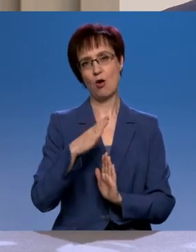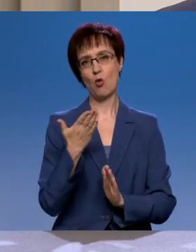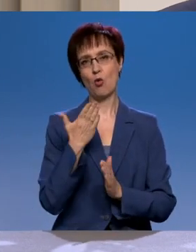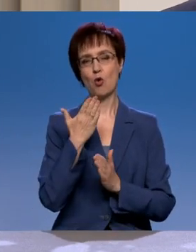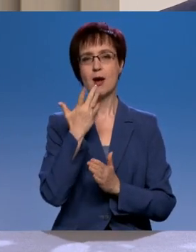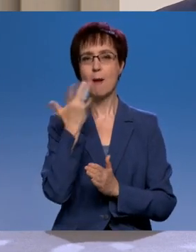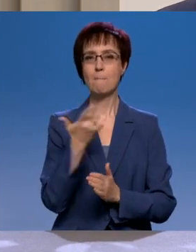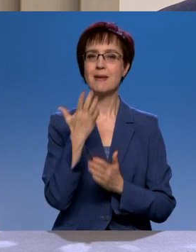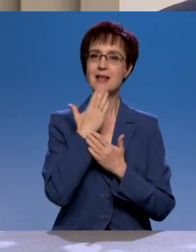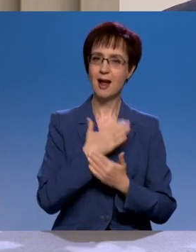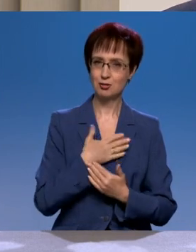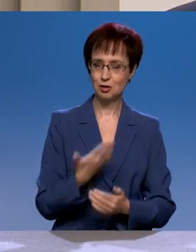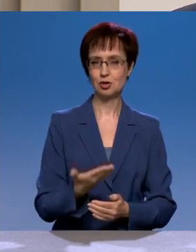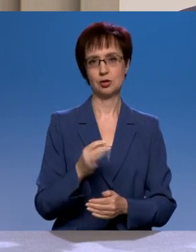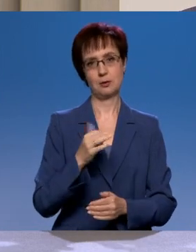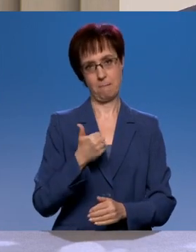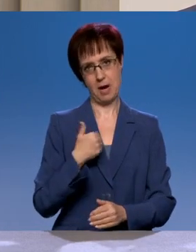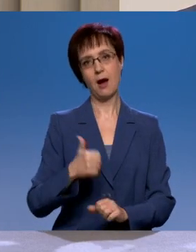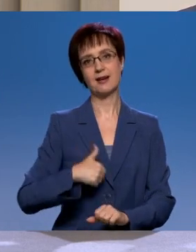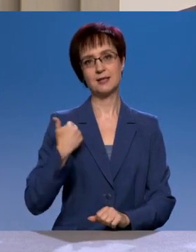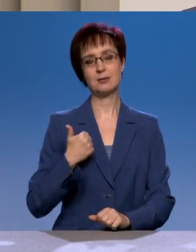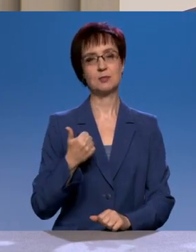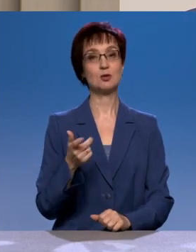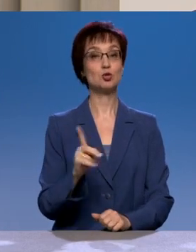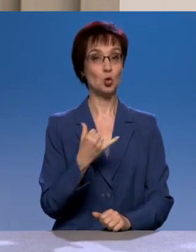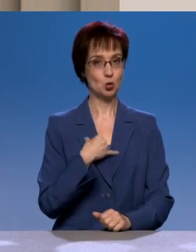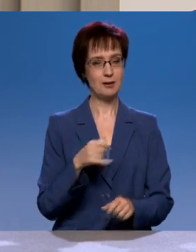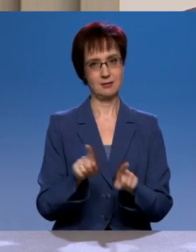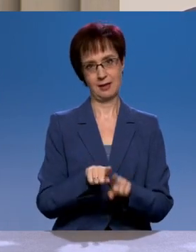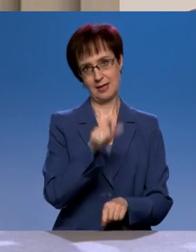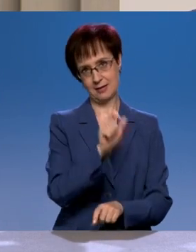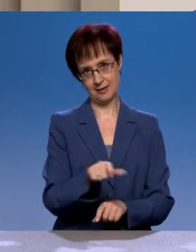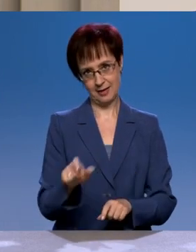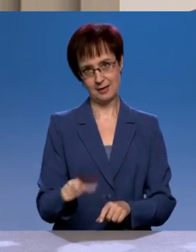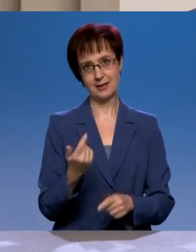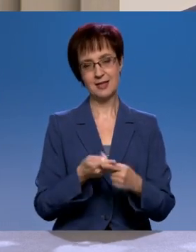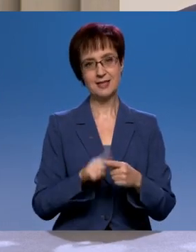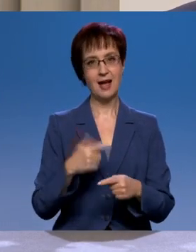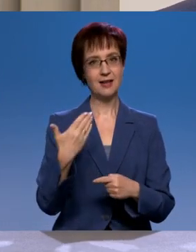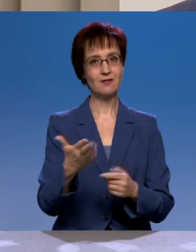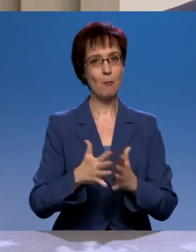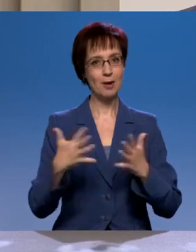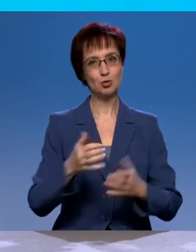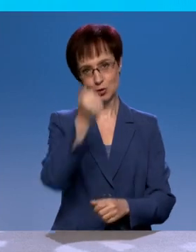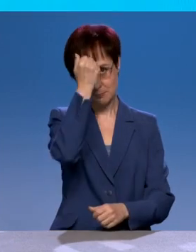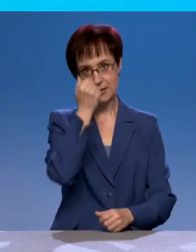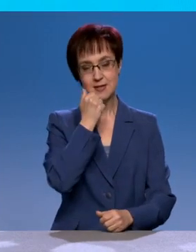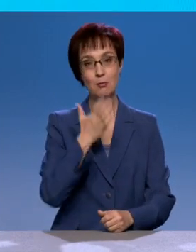мы гордимся, что у нас такие зрители. За это вам большое спасибо. Наша биография продолжается.